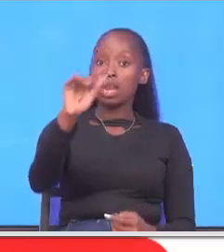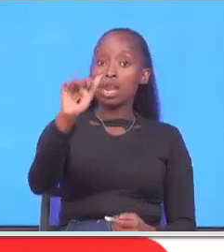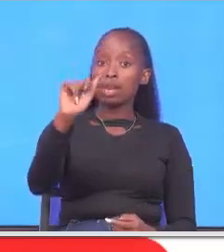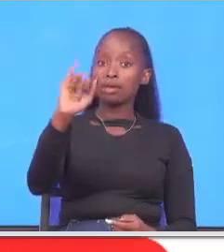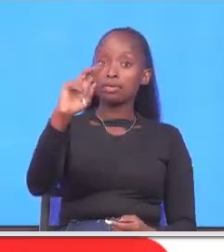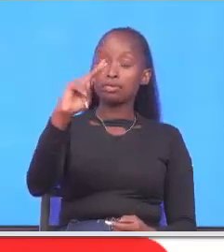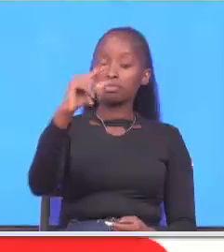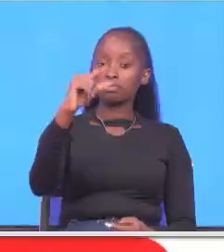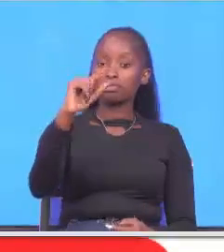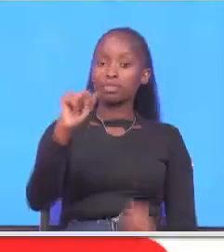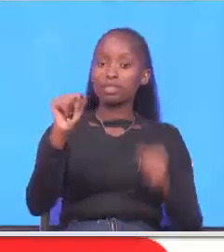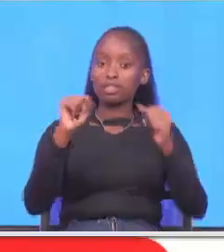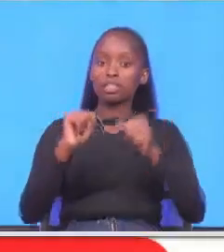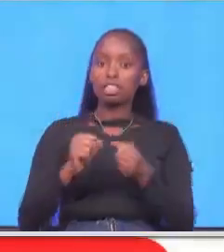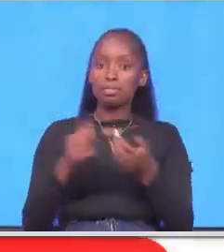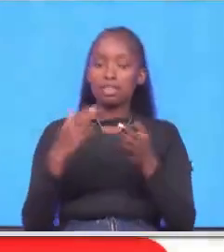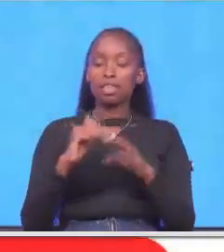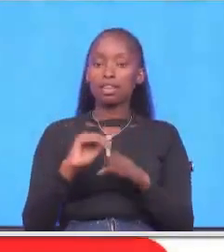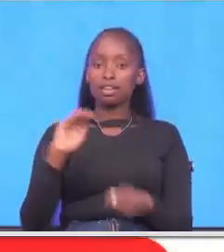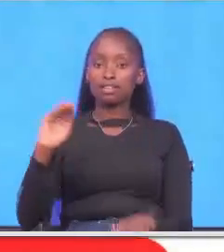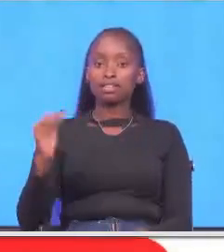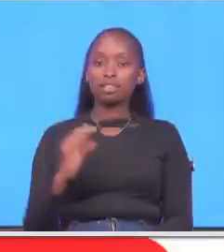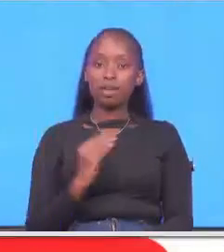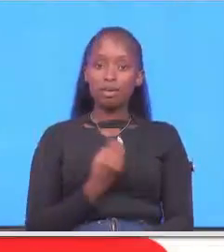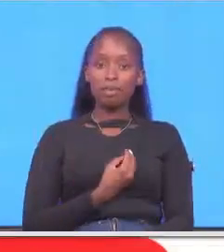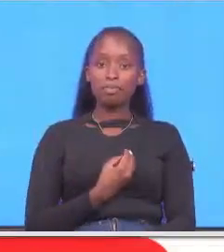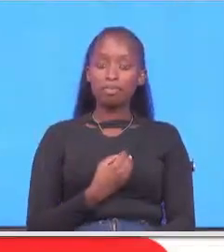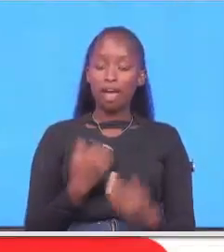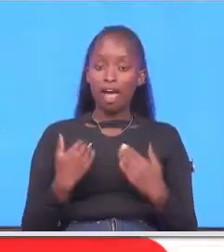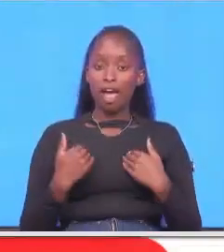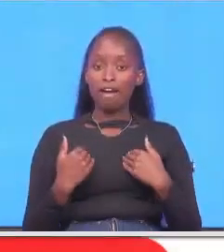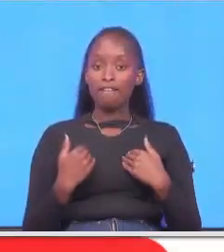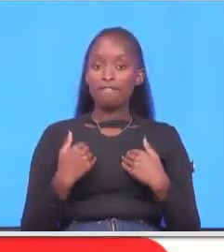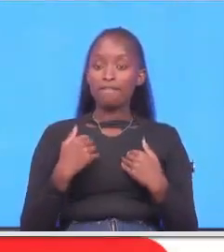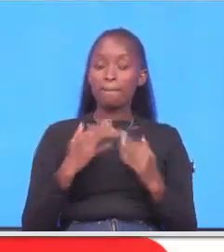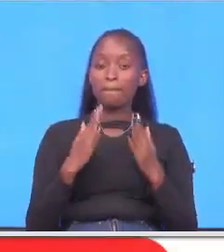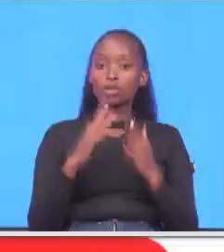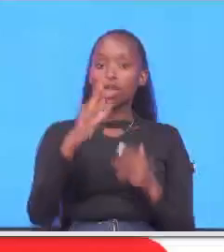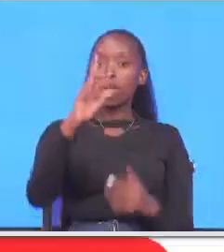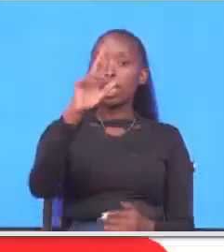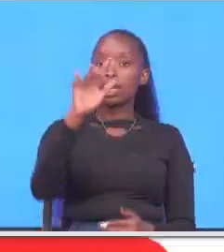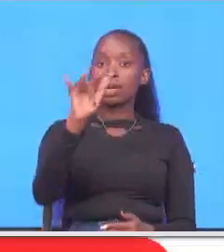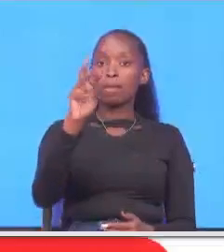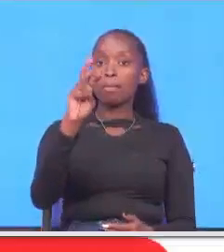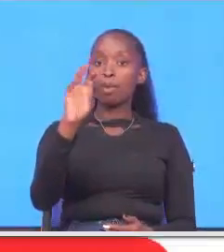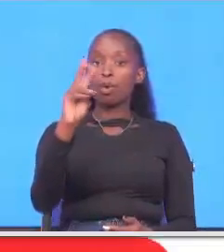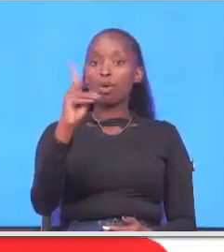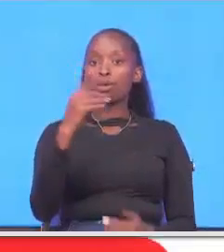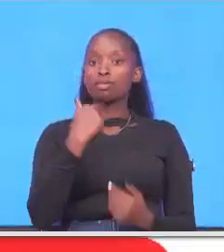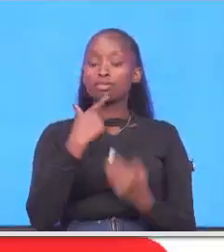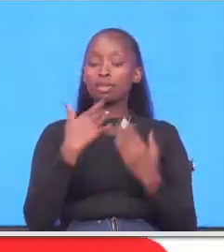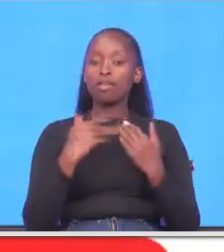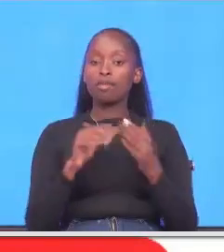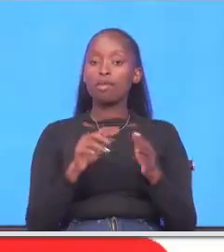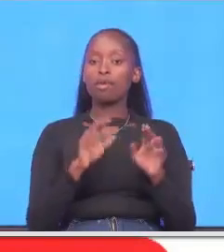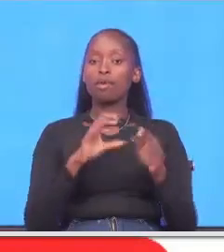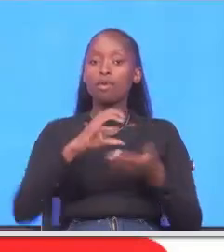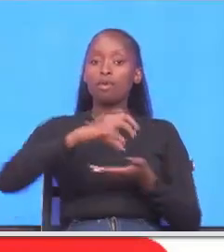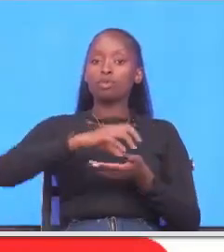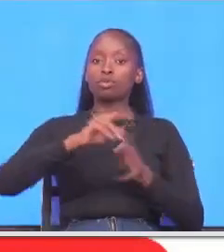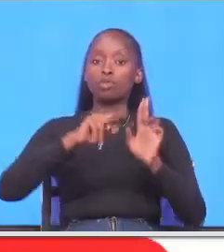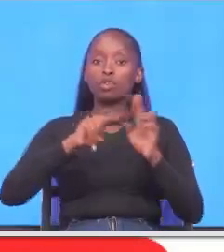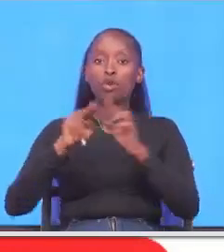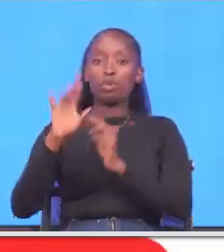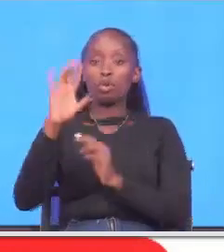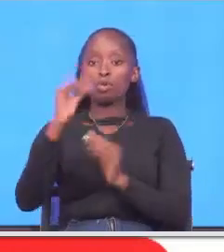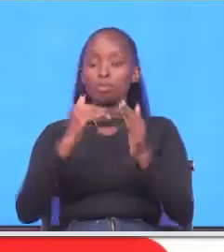systems in our cities. Katibu katika Wizara ya Usalama wa Ndani Raymond Omolo ametahadharisha kuwa hali imekuwa si hali katika kaunti 4 kati ya